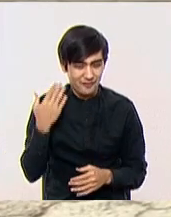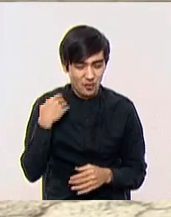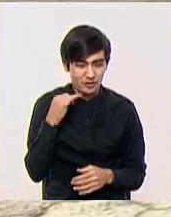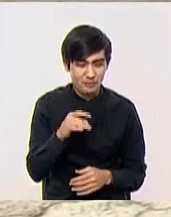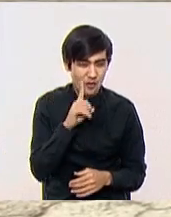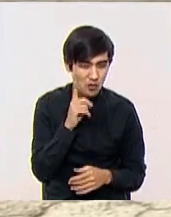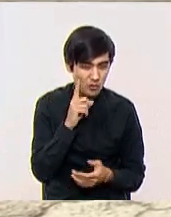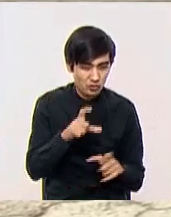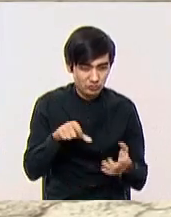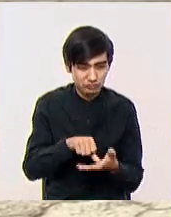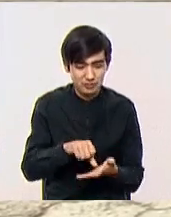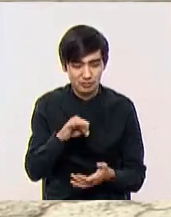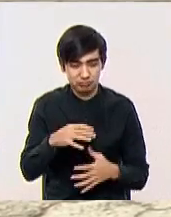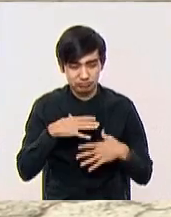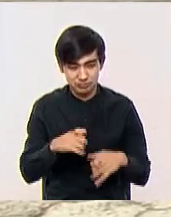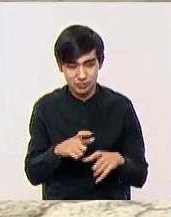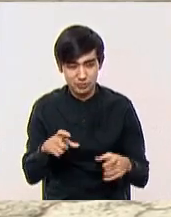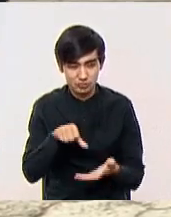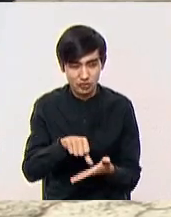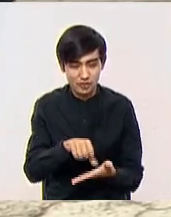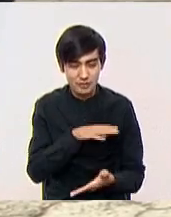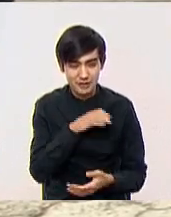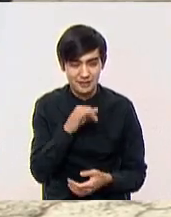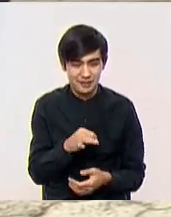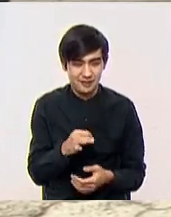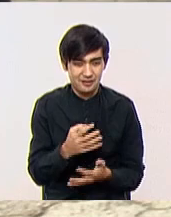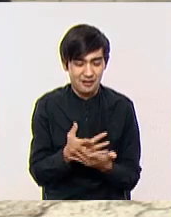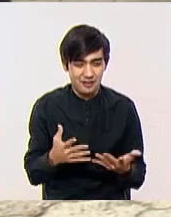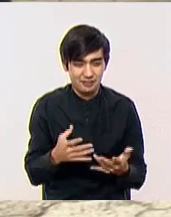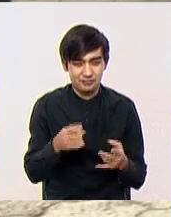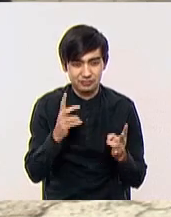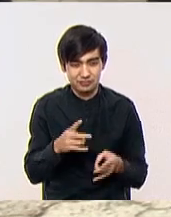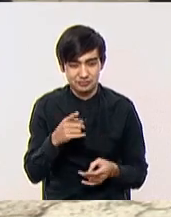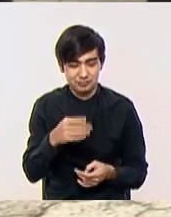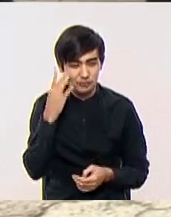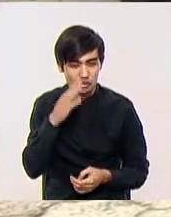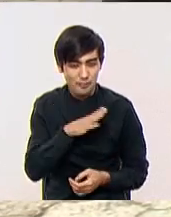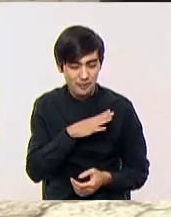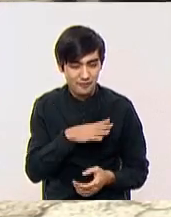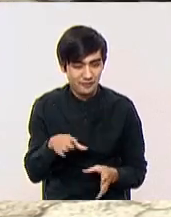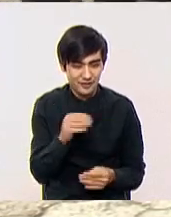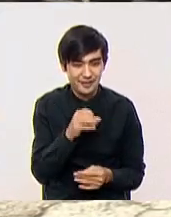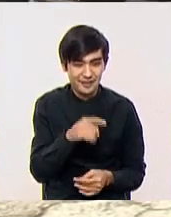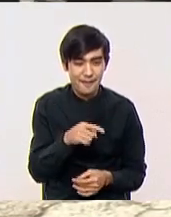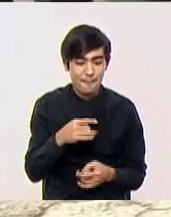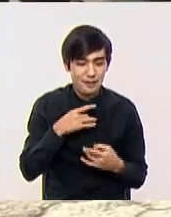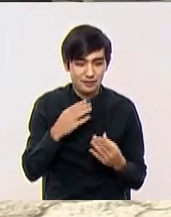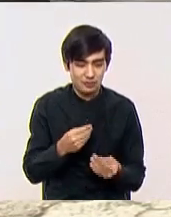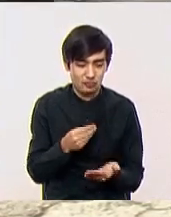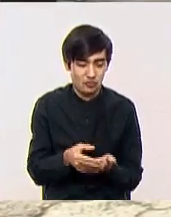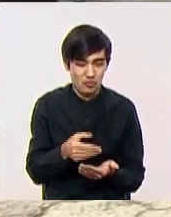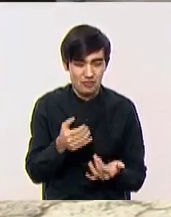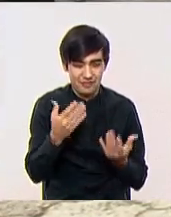оның ар жағындағы батыр бабаларымыздың қасыққаны асыл армандары. Сондықтан бұл тәуелсіздік әрдайым бізге қымбат.